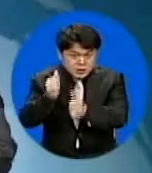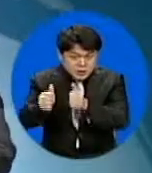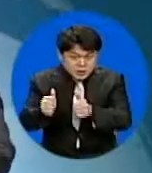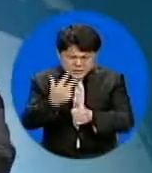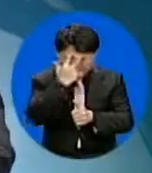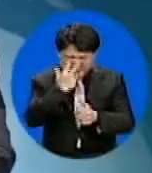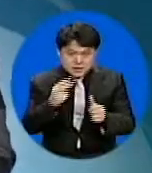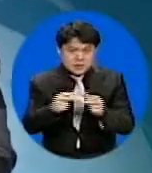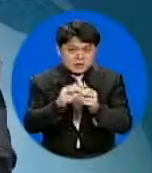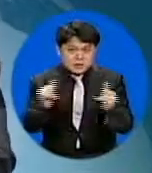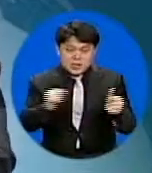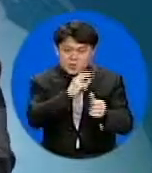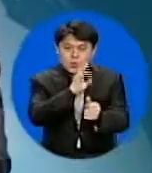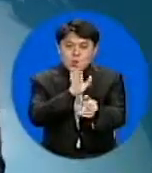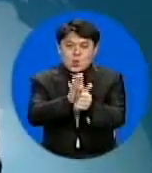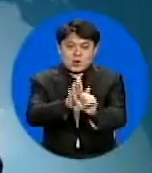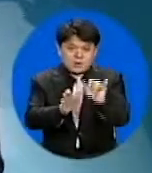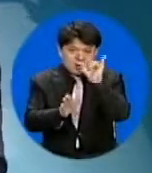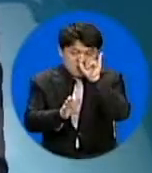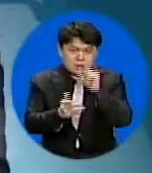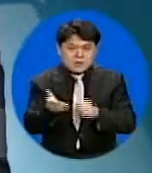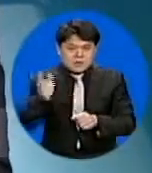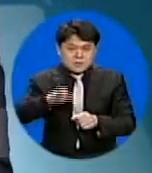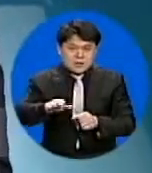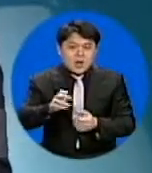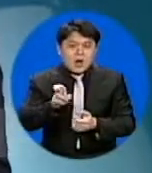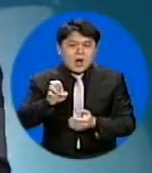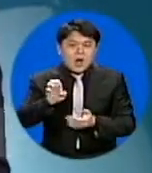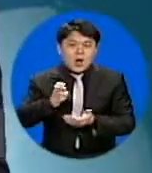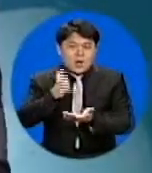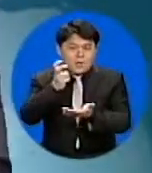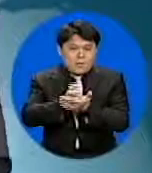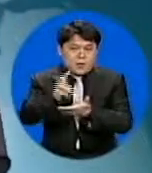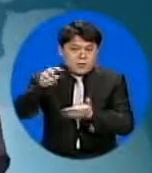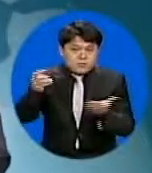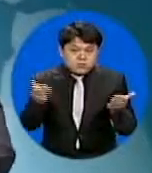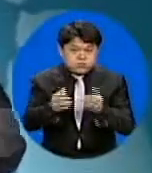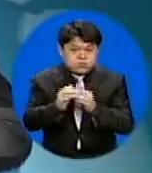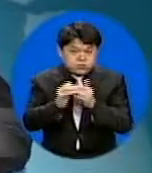편의 제공이 되고 있는데 막상 이 법무사 시험은 아직까지도